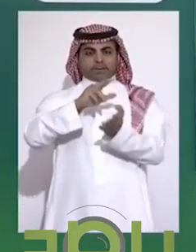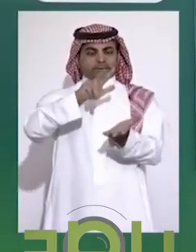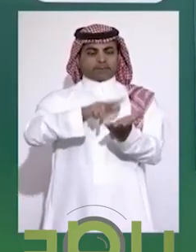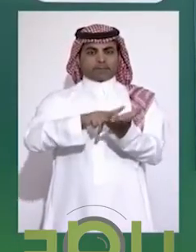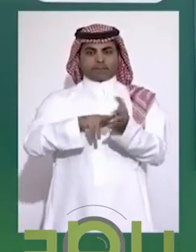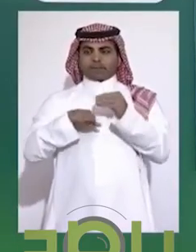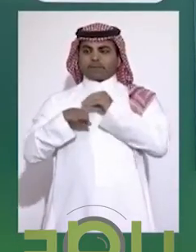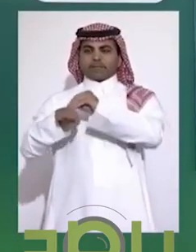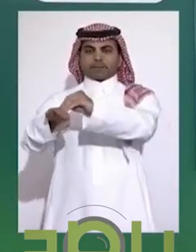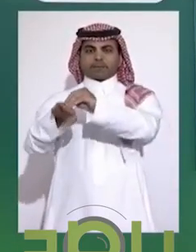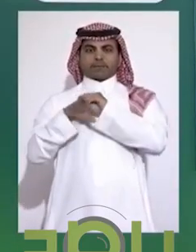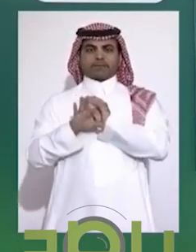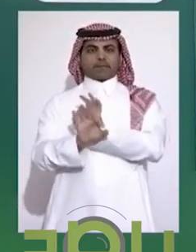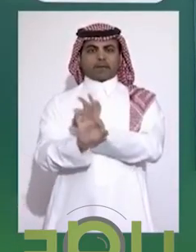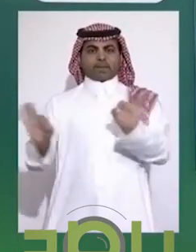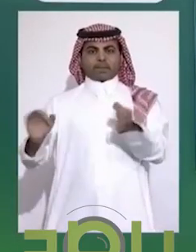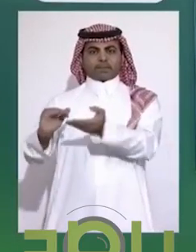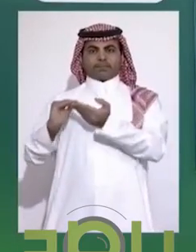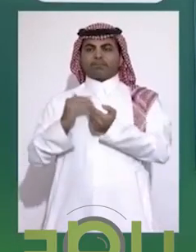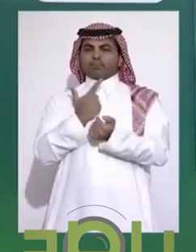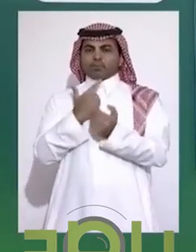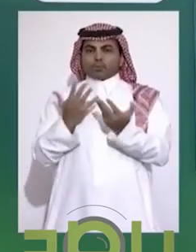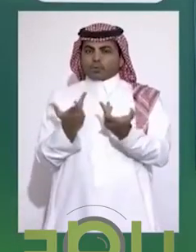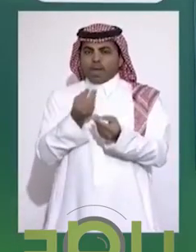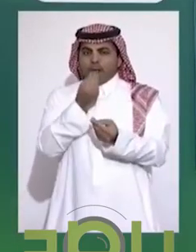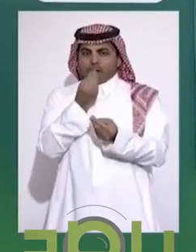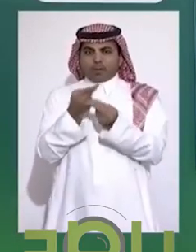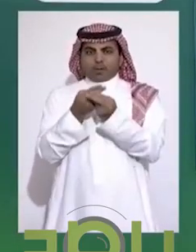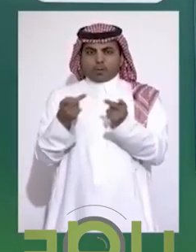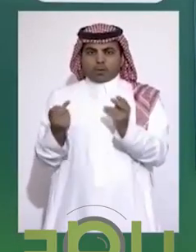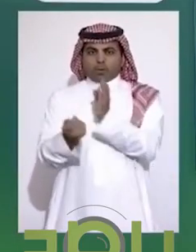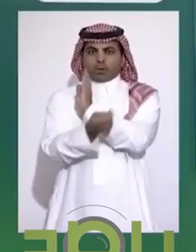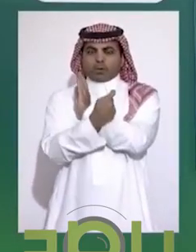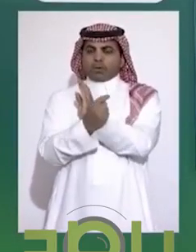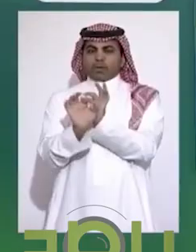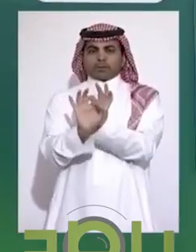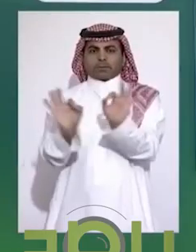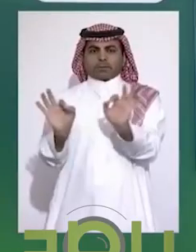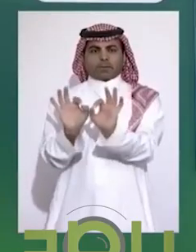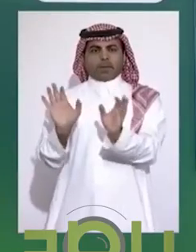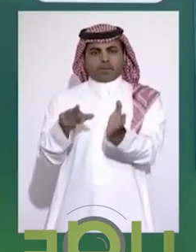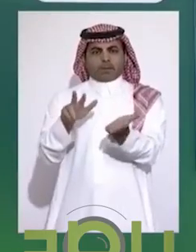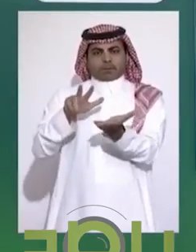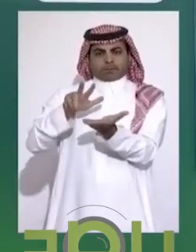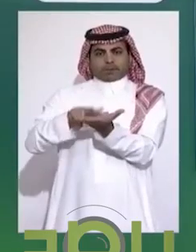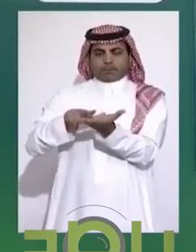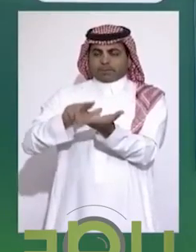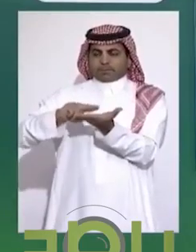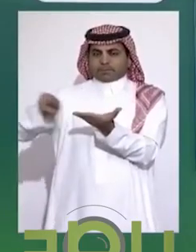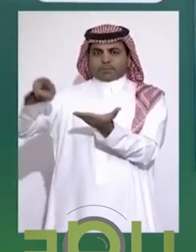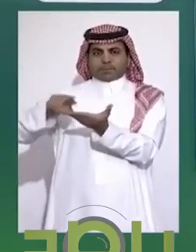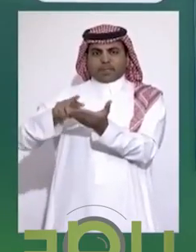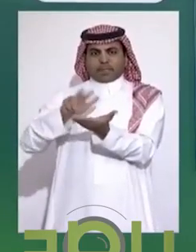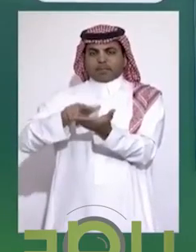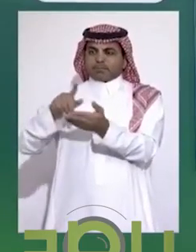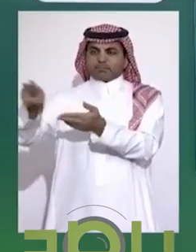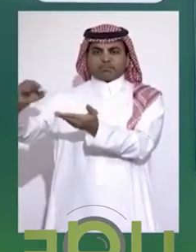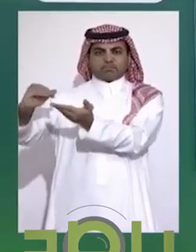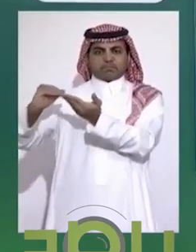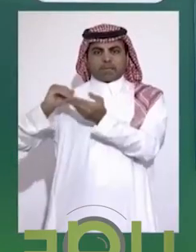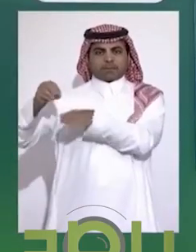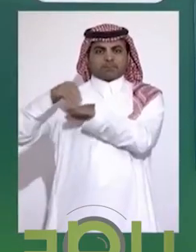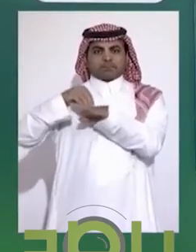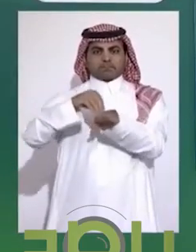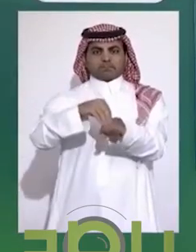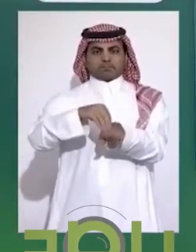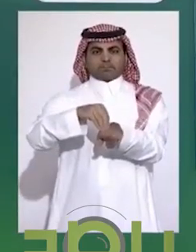التطبيقات الأجهزة الذكية لطلب الاحتياجات الغذائية والدوائية وغيرها من السلع والخدمات المستثناة وتوصيلها للمنازل.